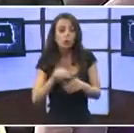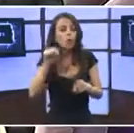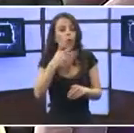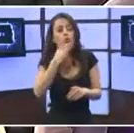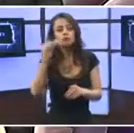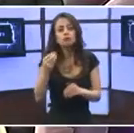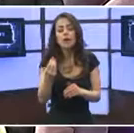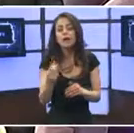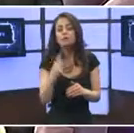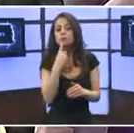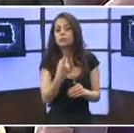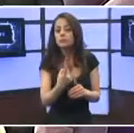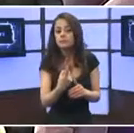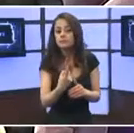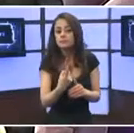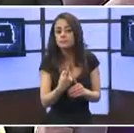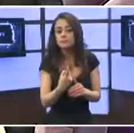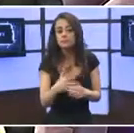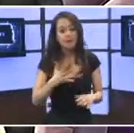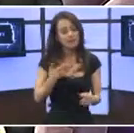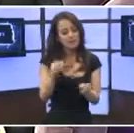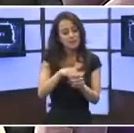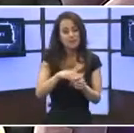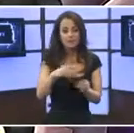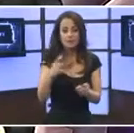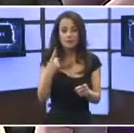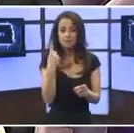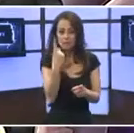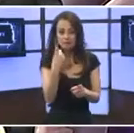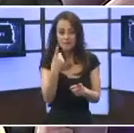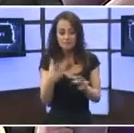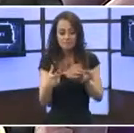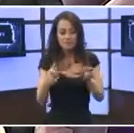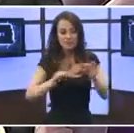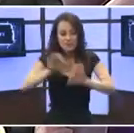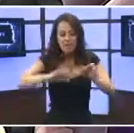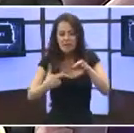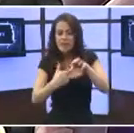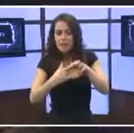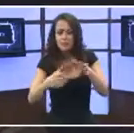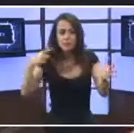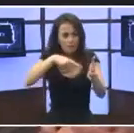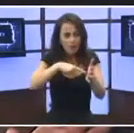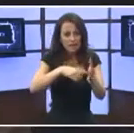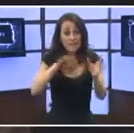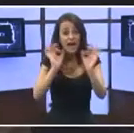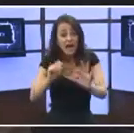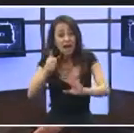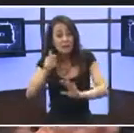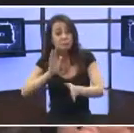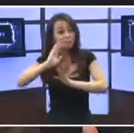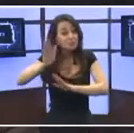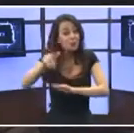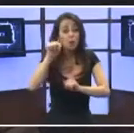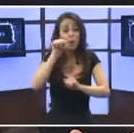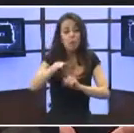gidip yerinde gördük. Hakikaten benim çok için de bir rehabilitasyon merkezi oldu. Bakın her gün gidiyorum. Orada onlarla bilardo oynuyorum.